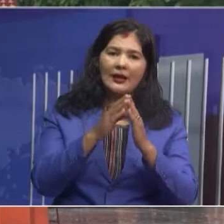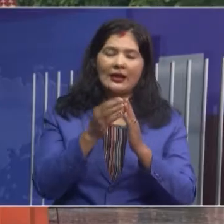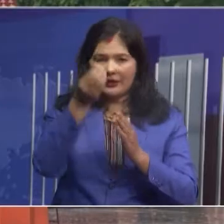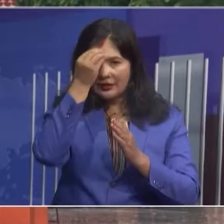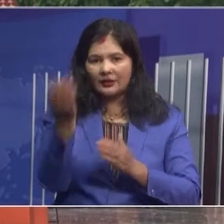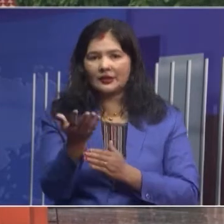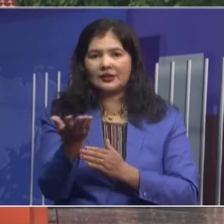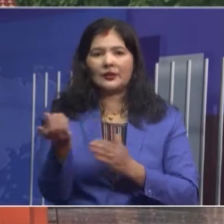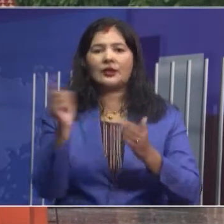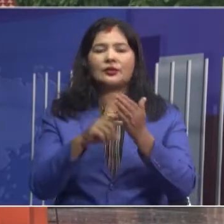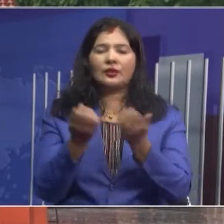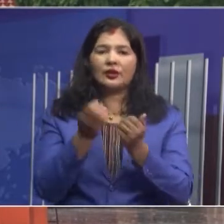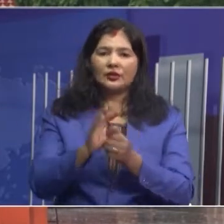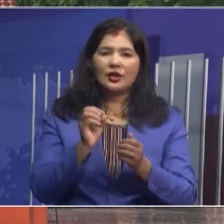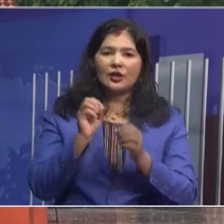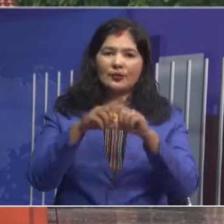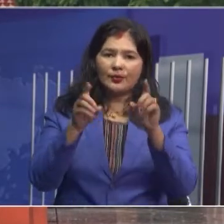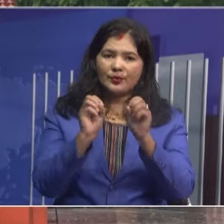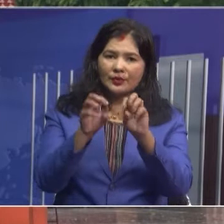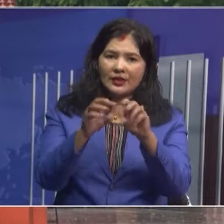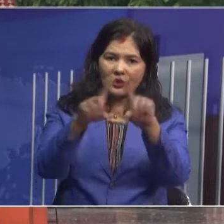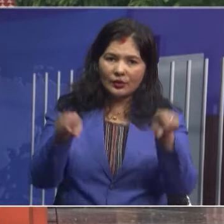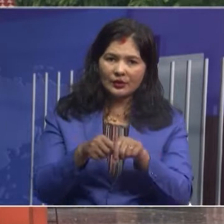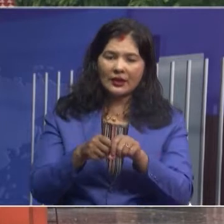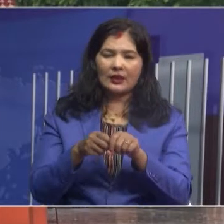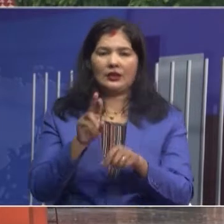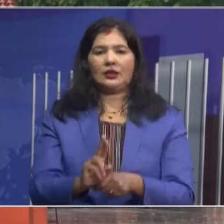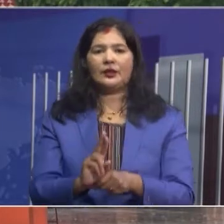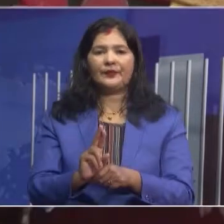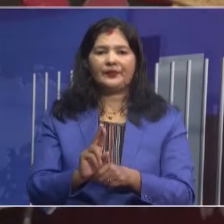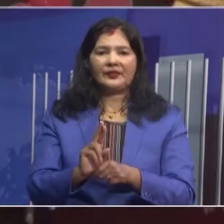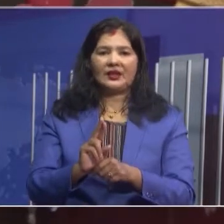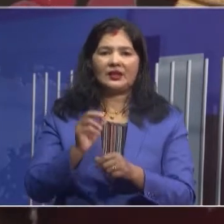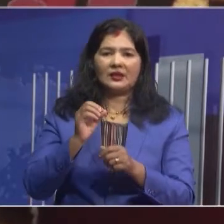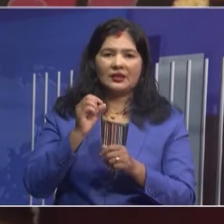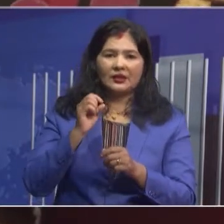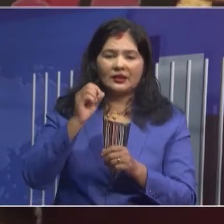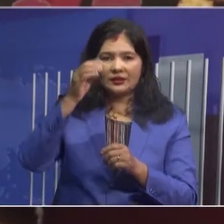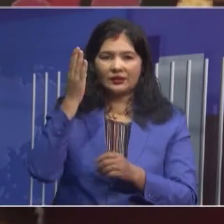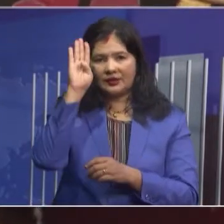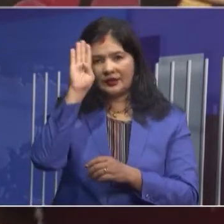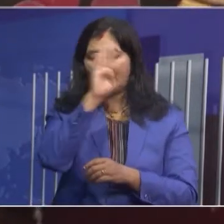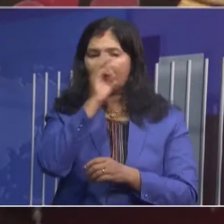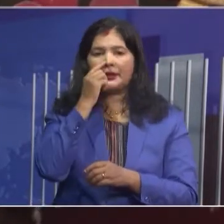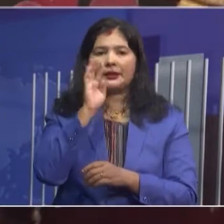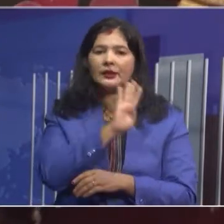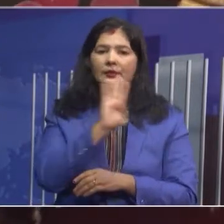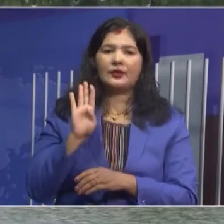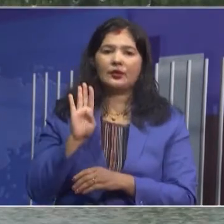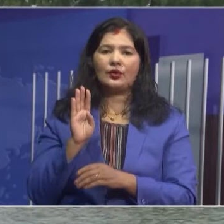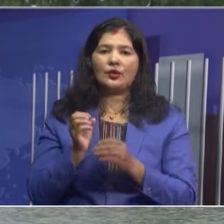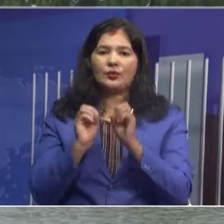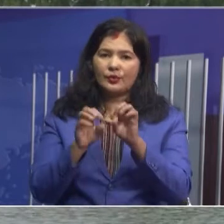छ। पूजा कोठा वा दशैं घरमा वैदिक विधिपूर्वक शक्तिकी अधिष्ठात्री देवीको दुर्गाको आह्वान गरी